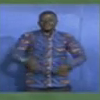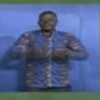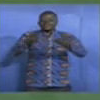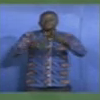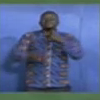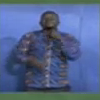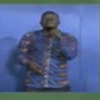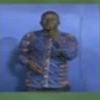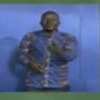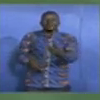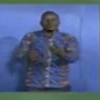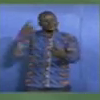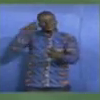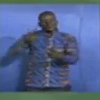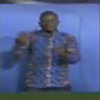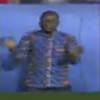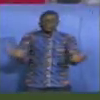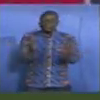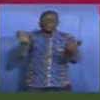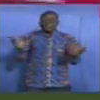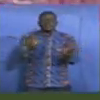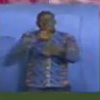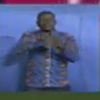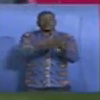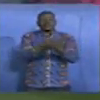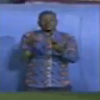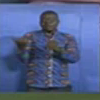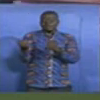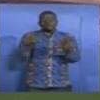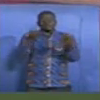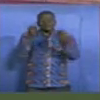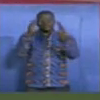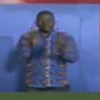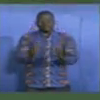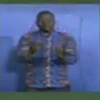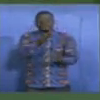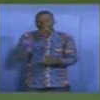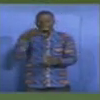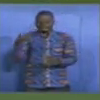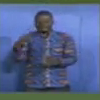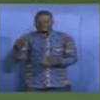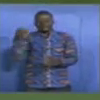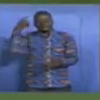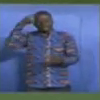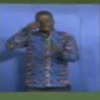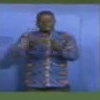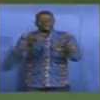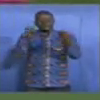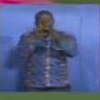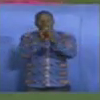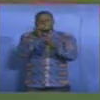but matinal. Les Burkinabés également sont là. Il y a environ, en tout cas, plus de 200 Burkinabés qui ont effectué le déplacement